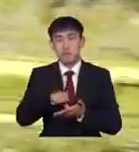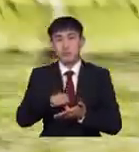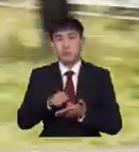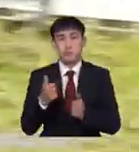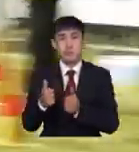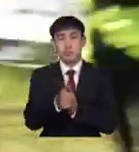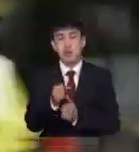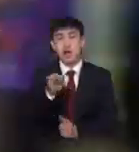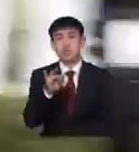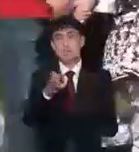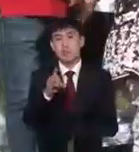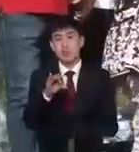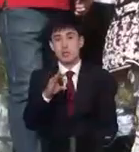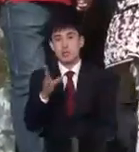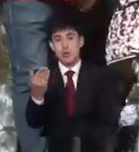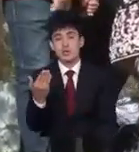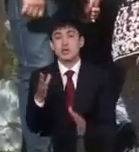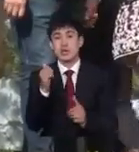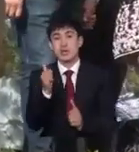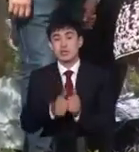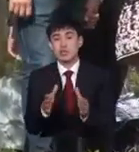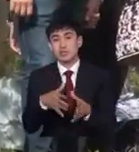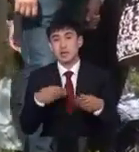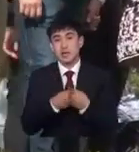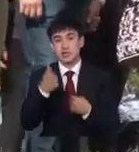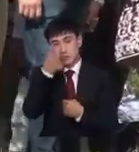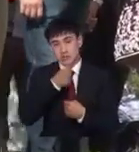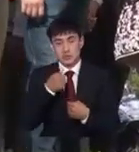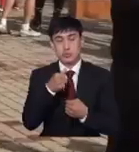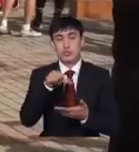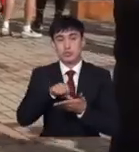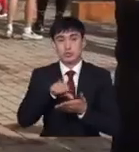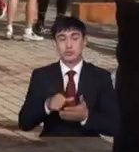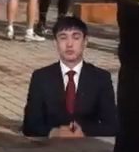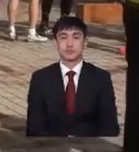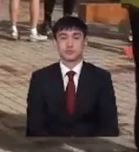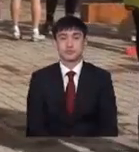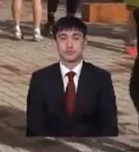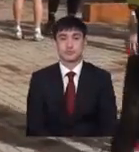Арсен Бекбулат. Он и его семья каждый год участвуют в данном первенстве.